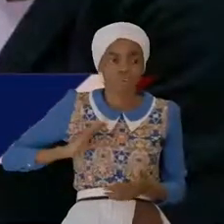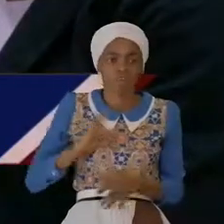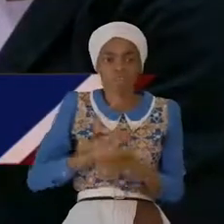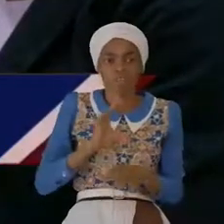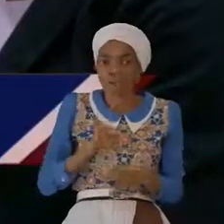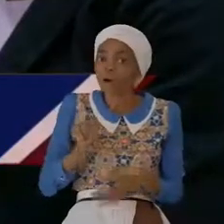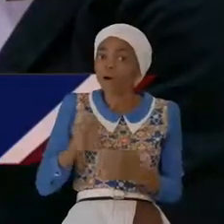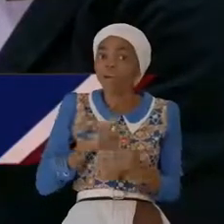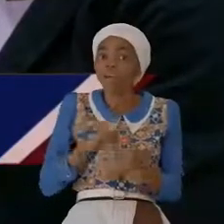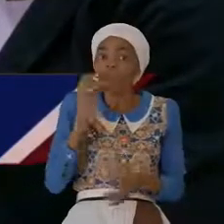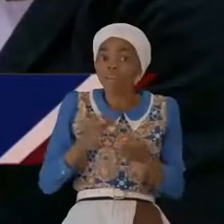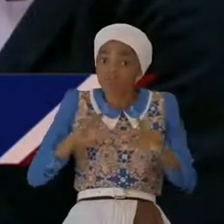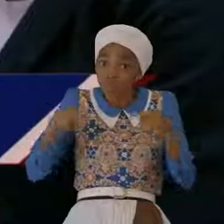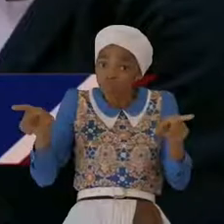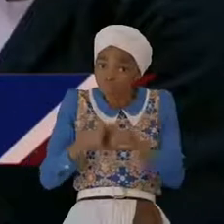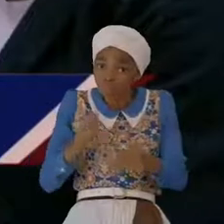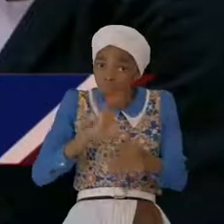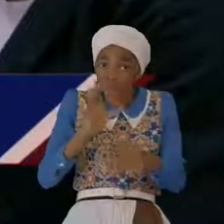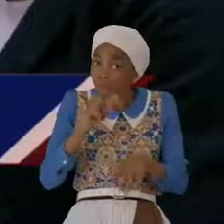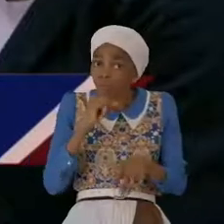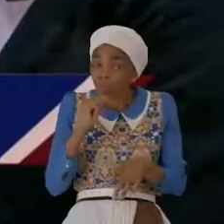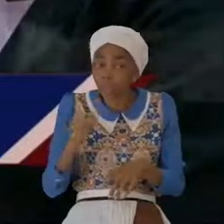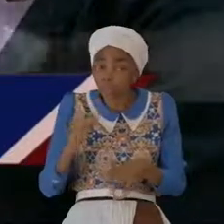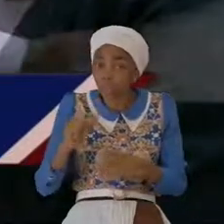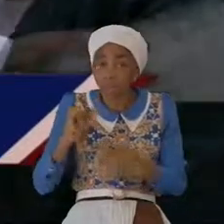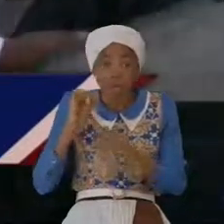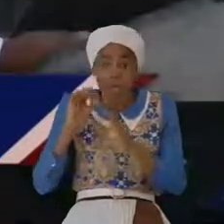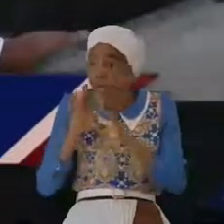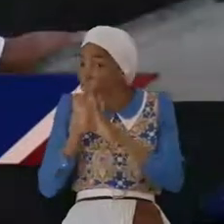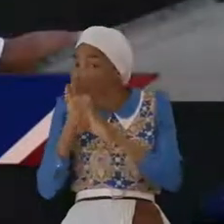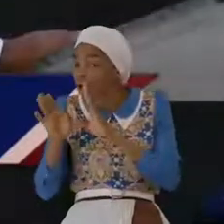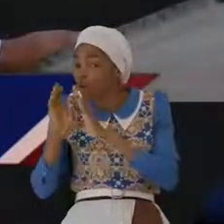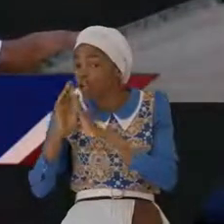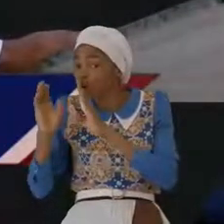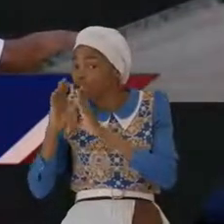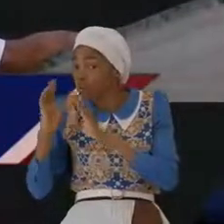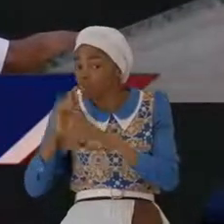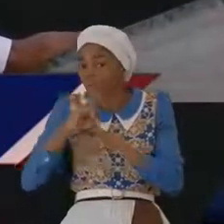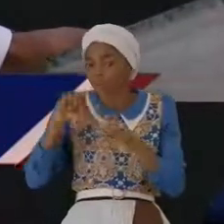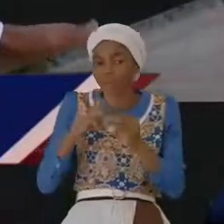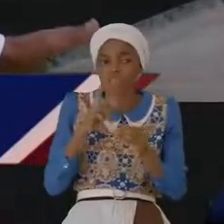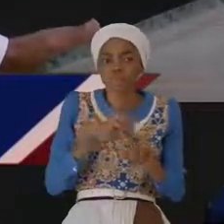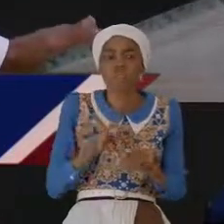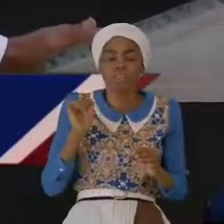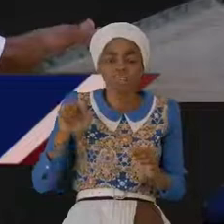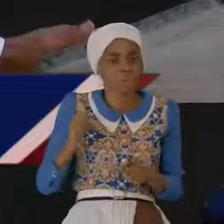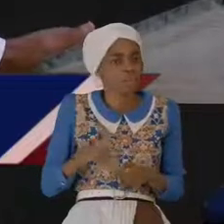parler mal de lui. Il n'est pas membre de notre église. Ton voisin, qu'il soit membre de ton église ou